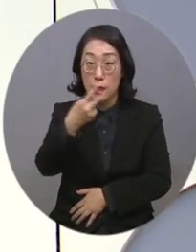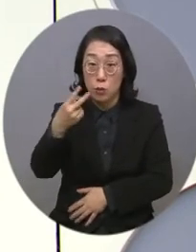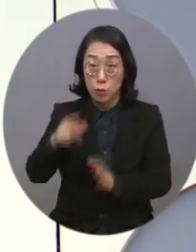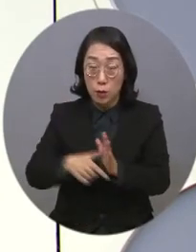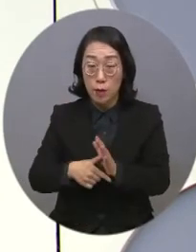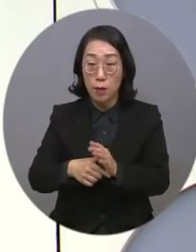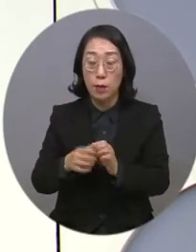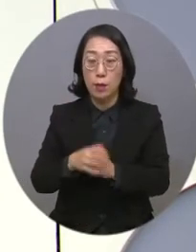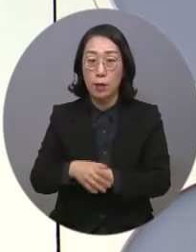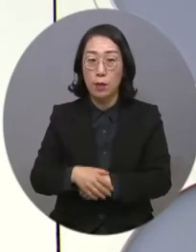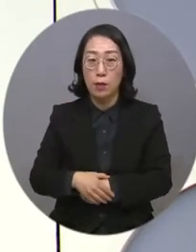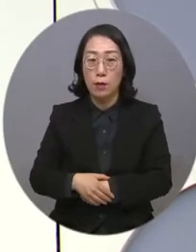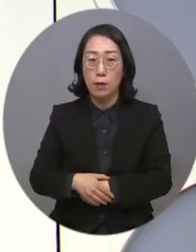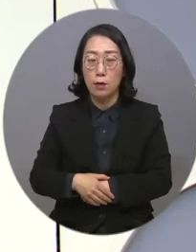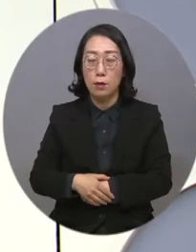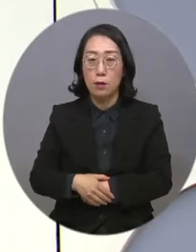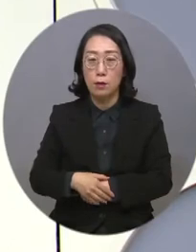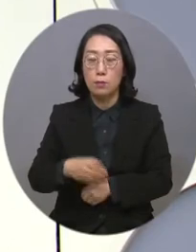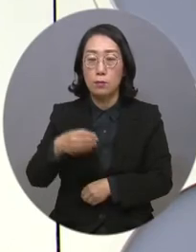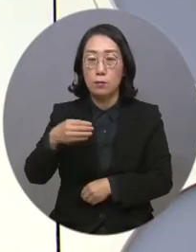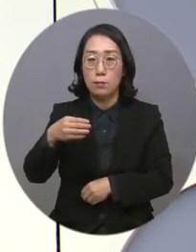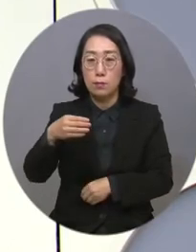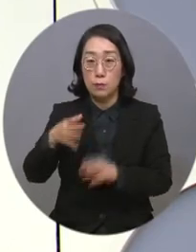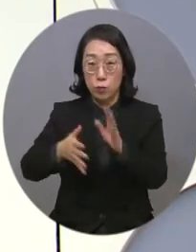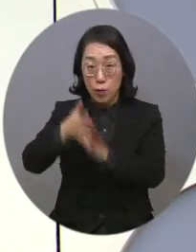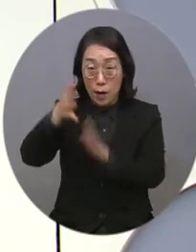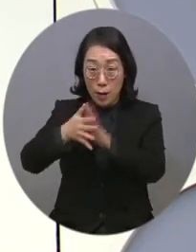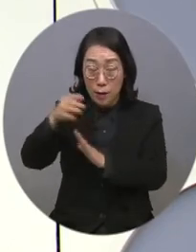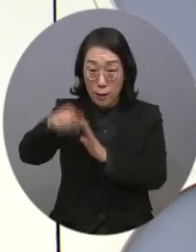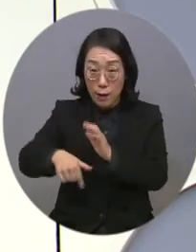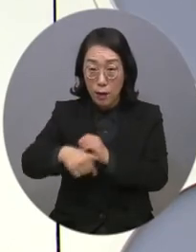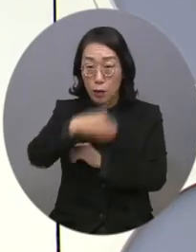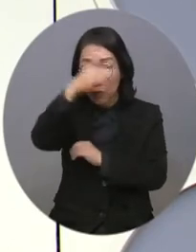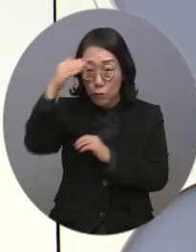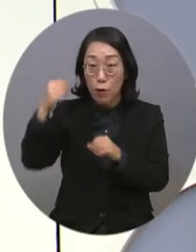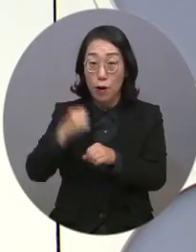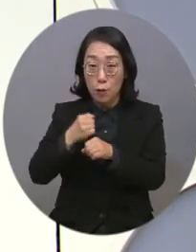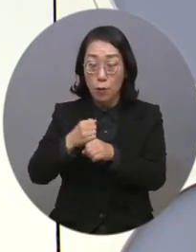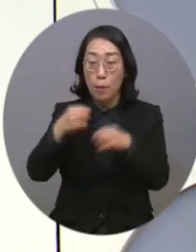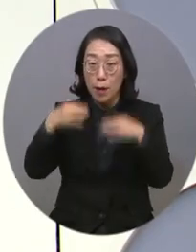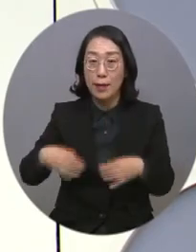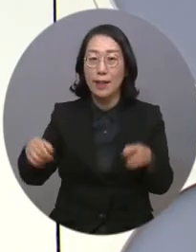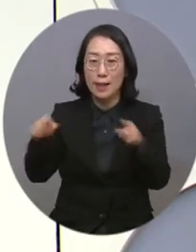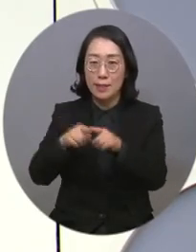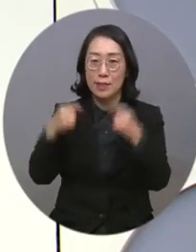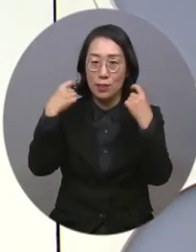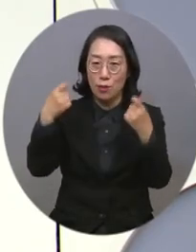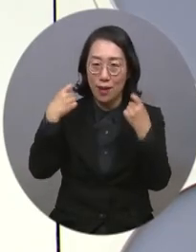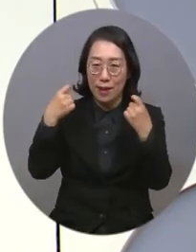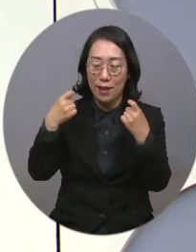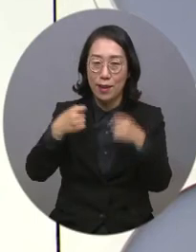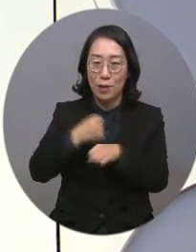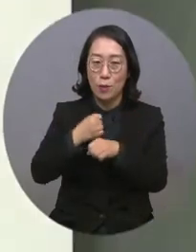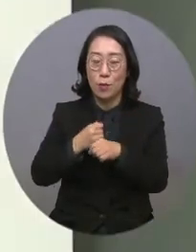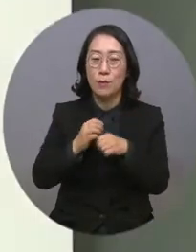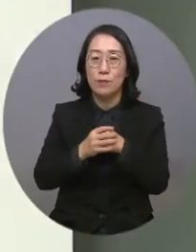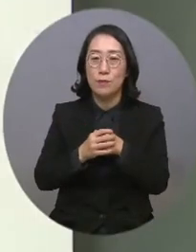제가 데리고 가서 같이 휠체어 타고 비행기 타고 가서 프라하 구경하고 파리까지 여행 갔다 오고 이렇게 열심히